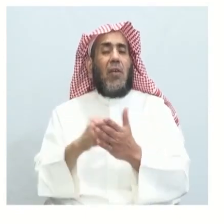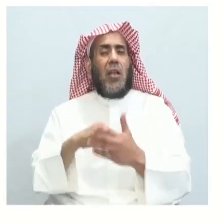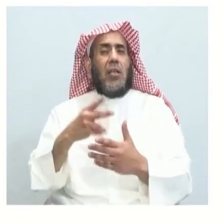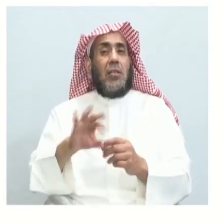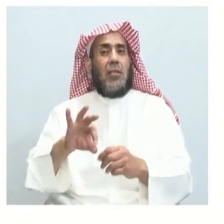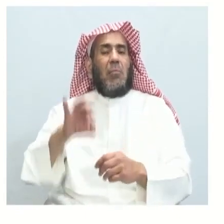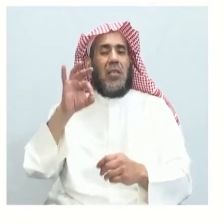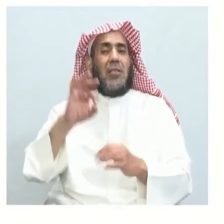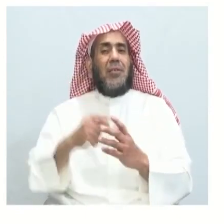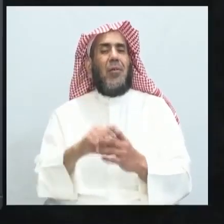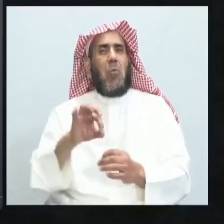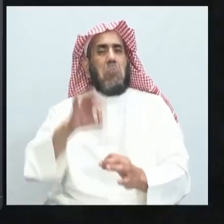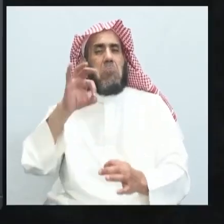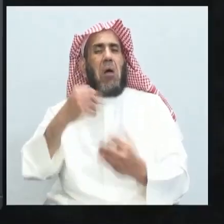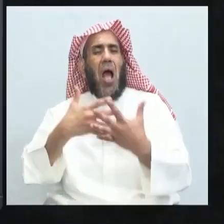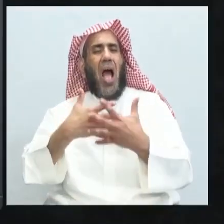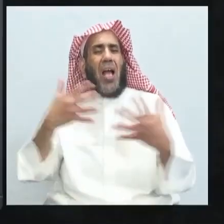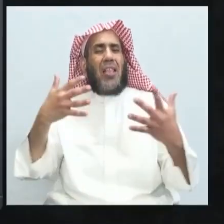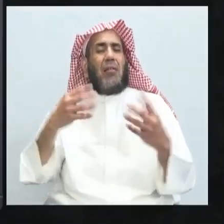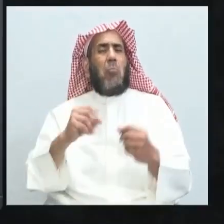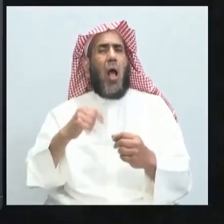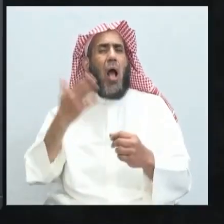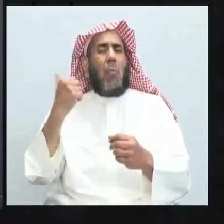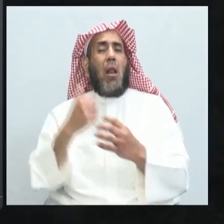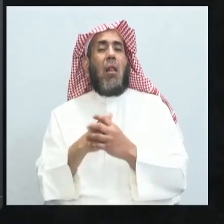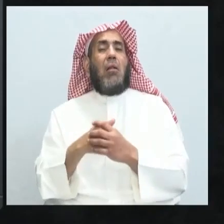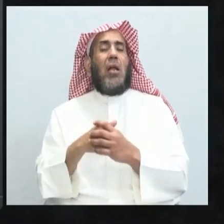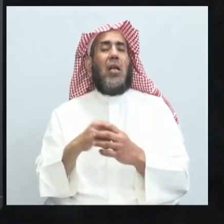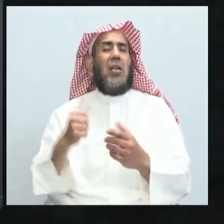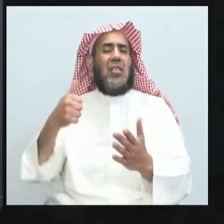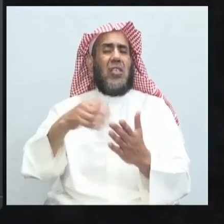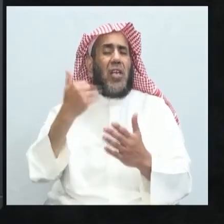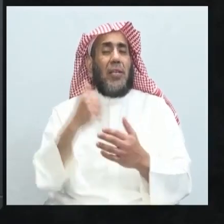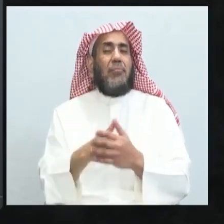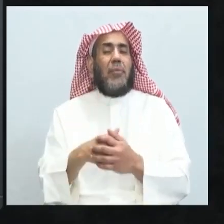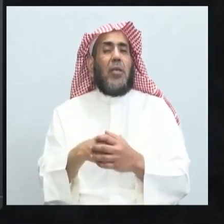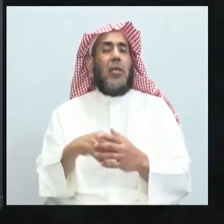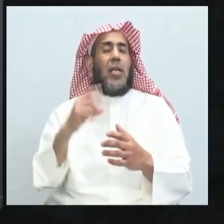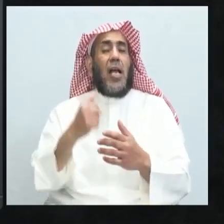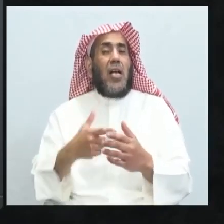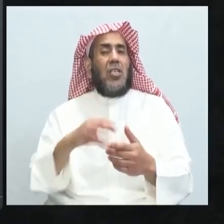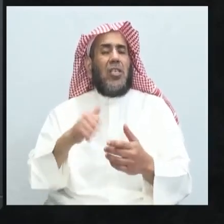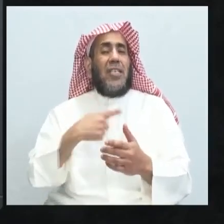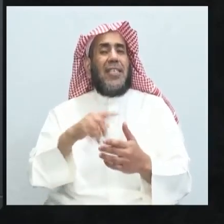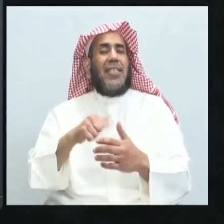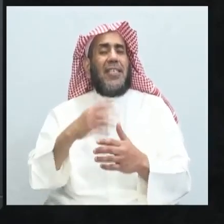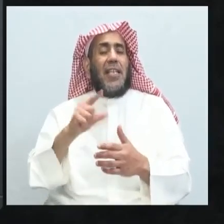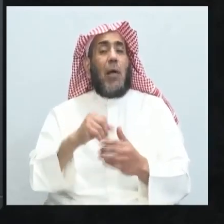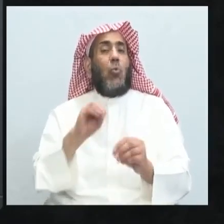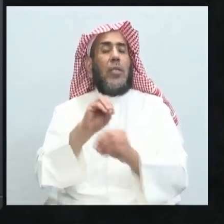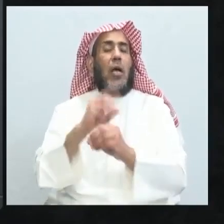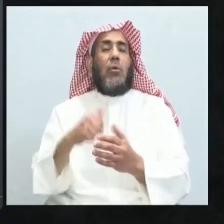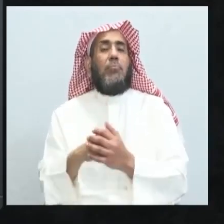تميزت وكيف انها اصبحت اكثر من من ذك قبل من كان في العصر الجاهلي لحاجه الاسلام اليها وحاجه الدعوه